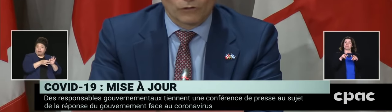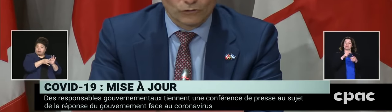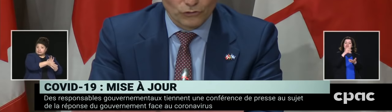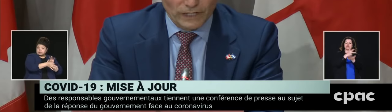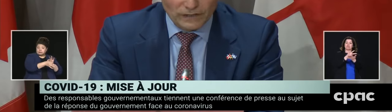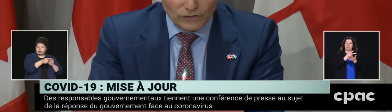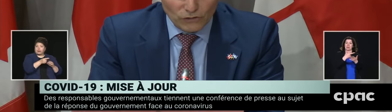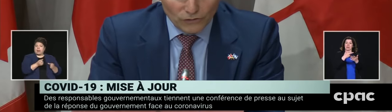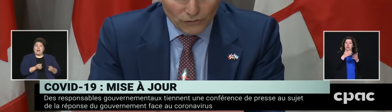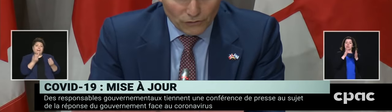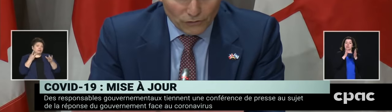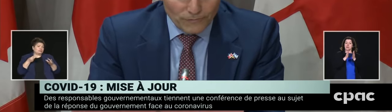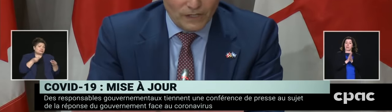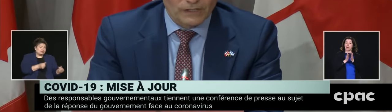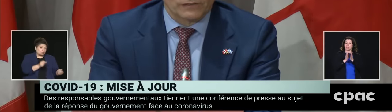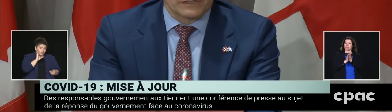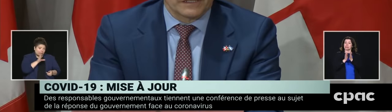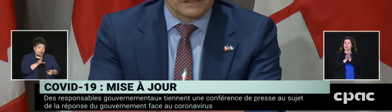Bon, sur la question